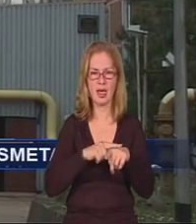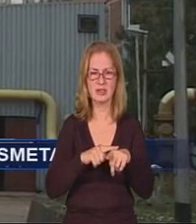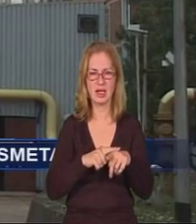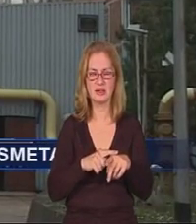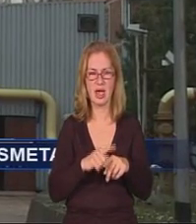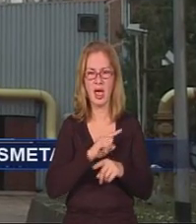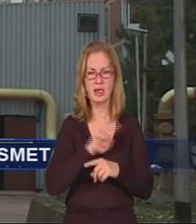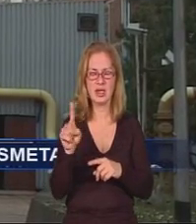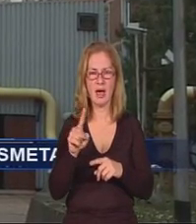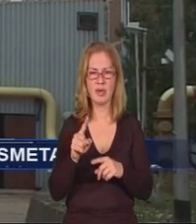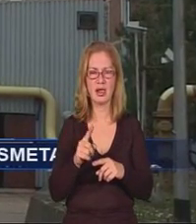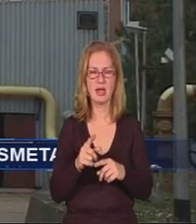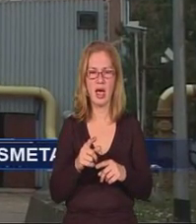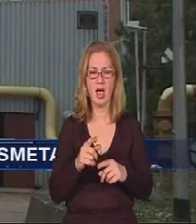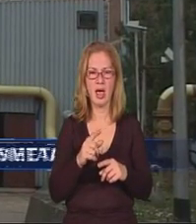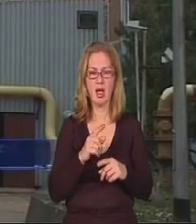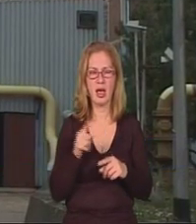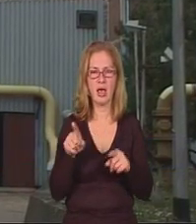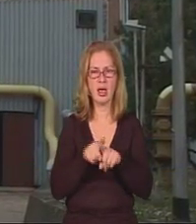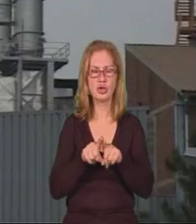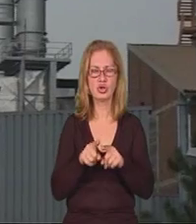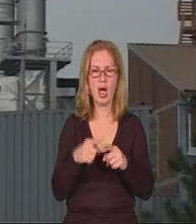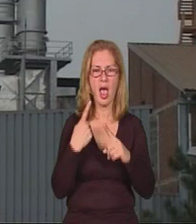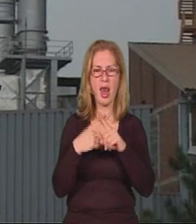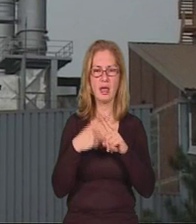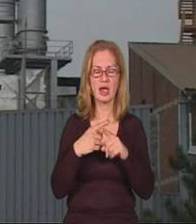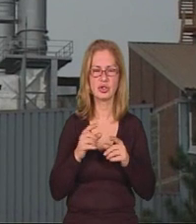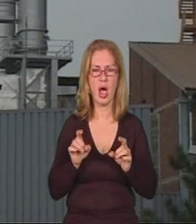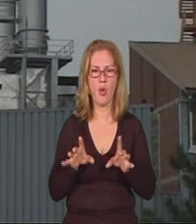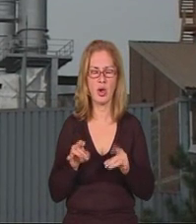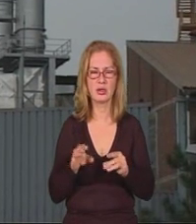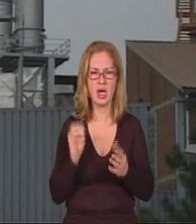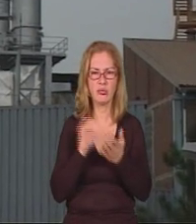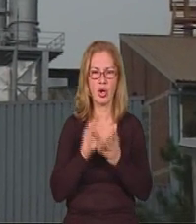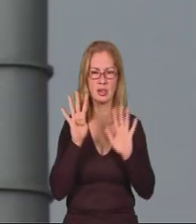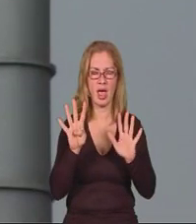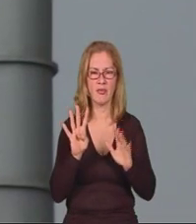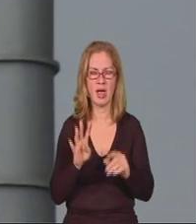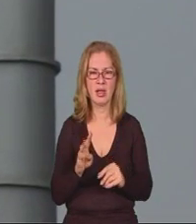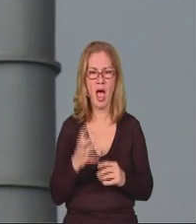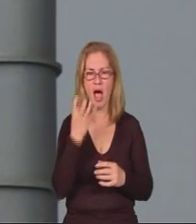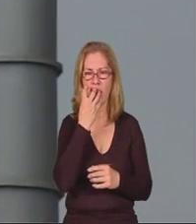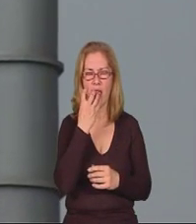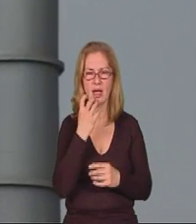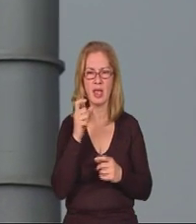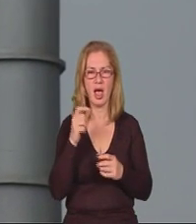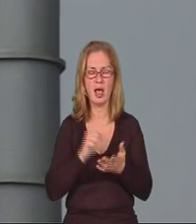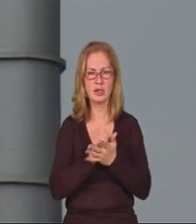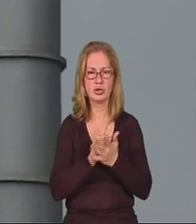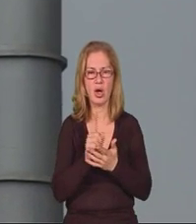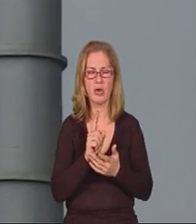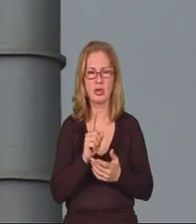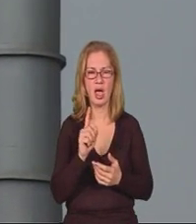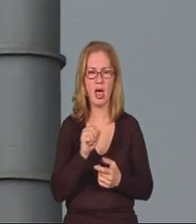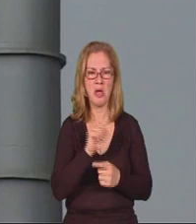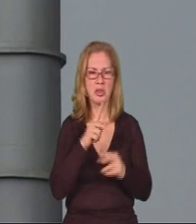lokaciji. Zabrana saobraćaja do kraja meseca važi i u Hilandarskoj ulici zbog radova ispred broja 9. Inače, grejna sezona teče nesmetano, a do